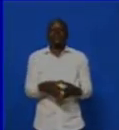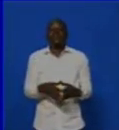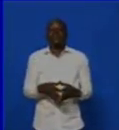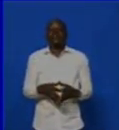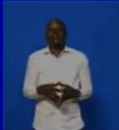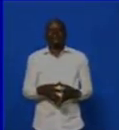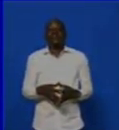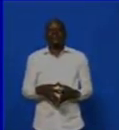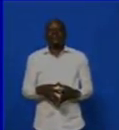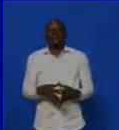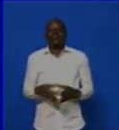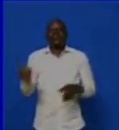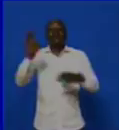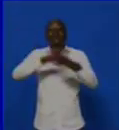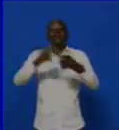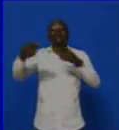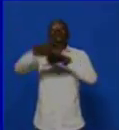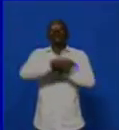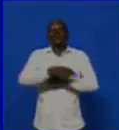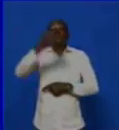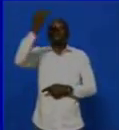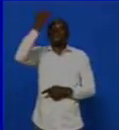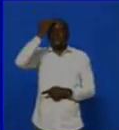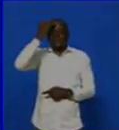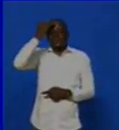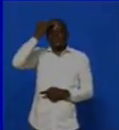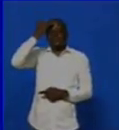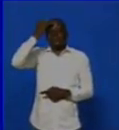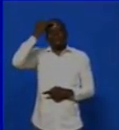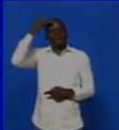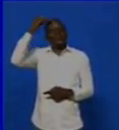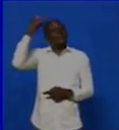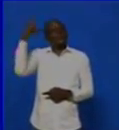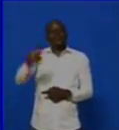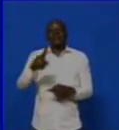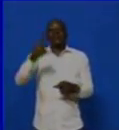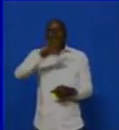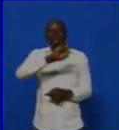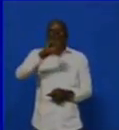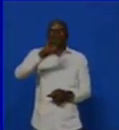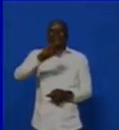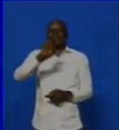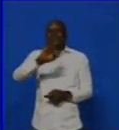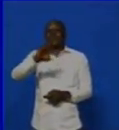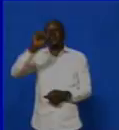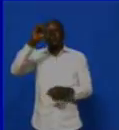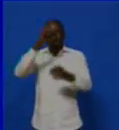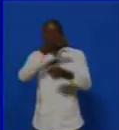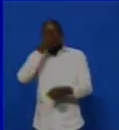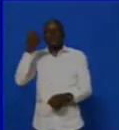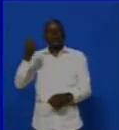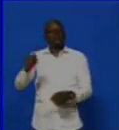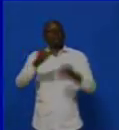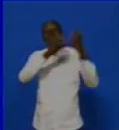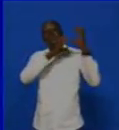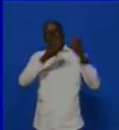Mettre à jour les connaissances des prescripteurs des antirétroviraux pour une meilleure prise en charge des personnes vivant avec